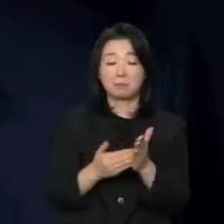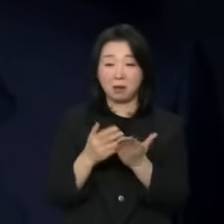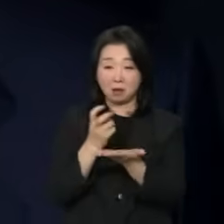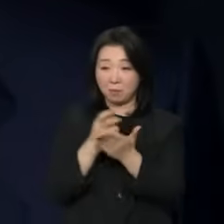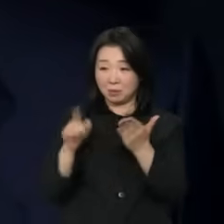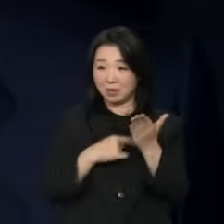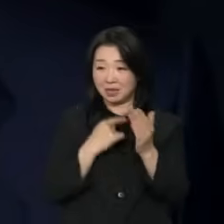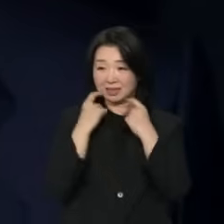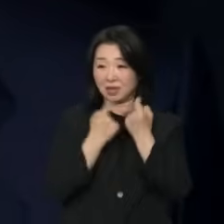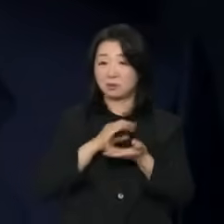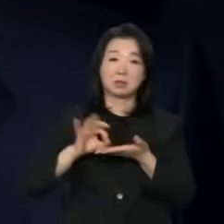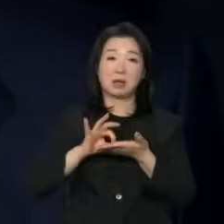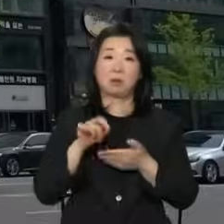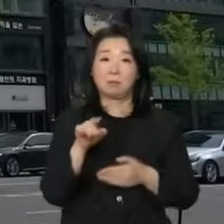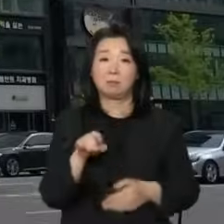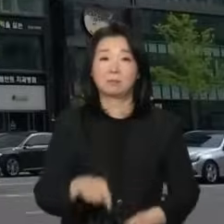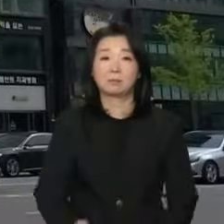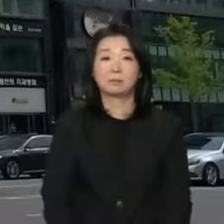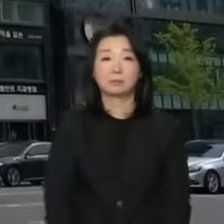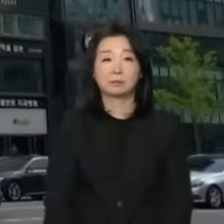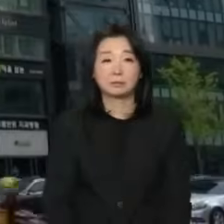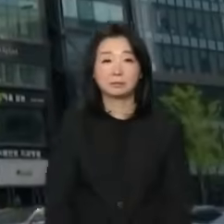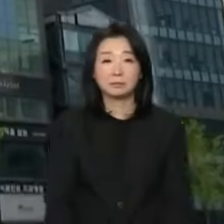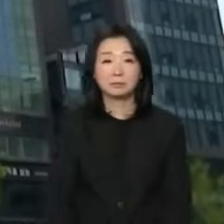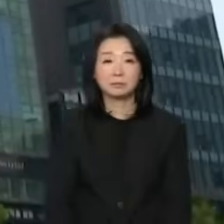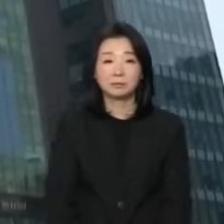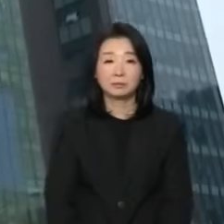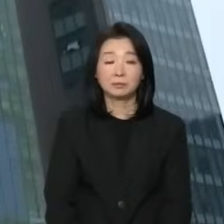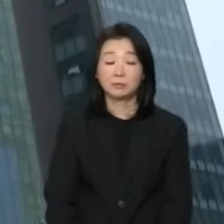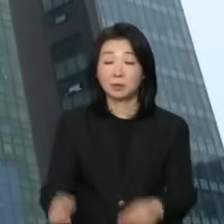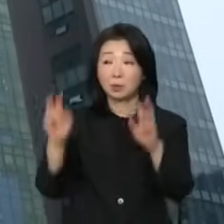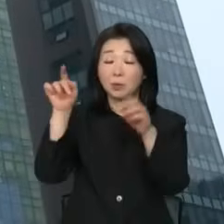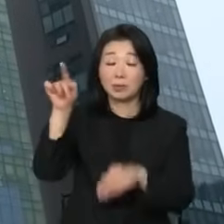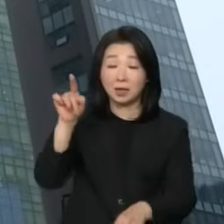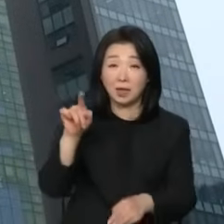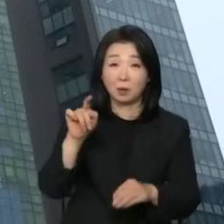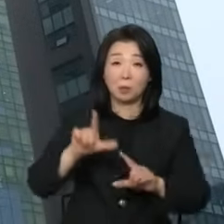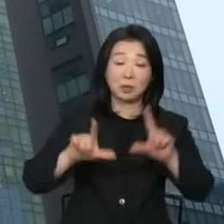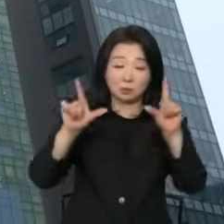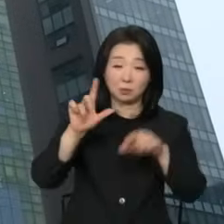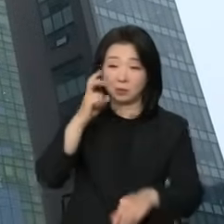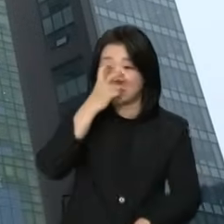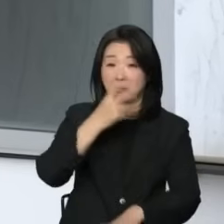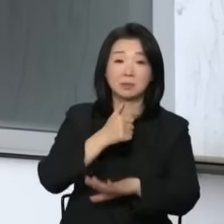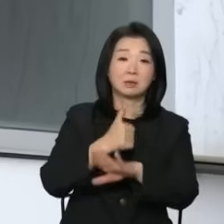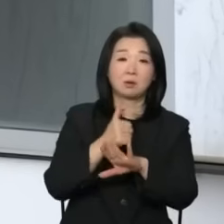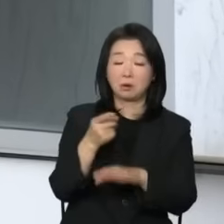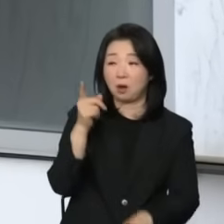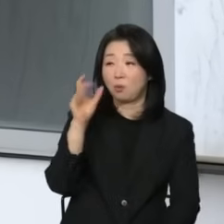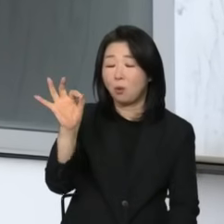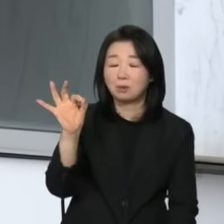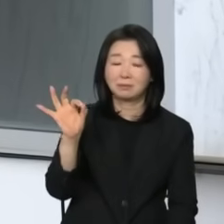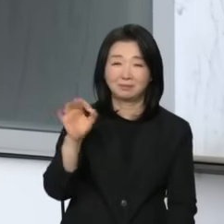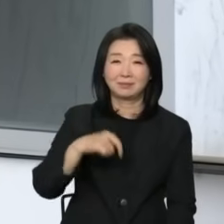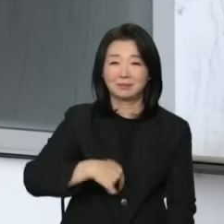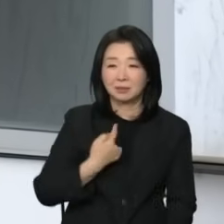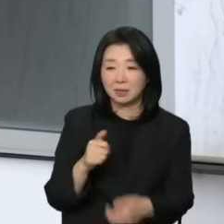사적으로 이용한 혐의도 있습니다. 앞서 남양유업은 올해 초 감사 결과 홍 전 회장 등이 회사 자기